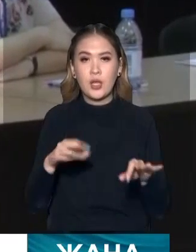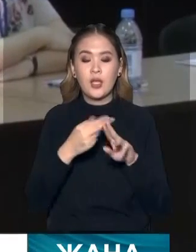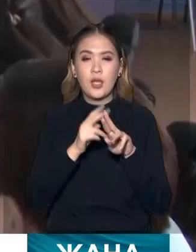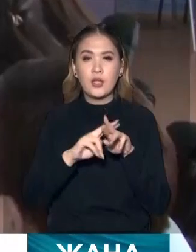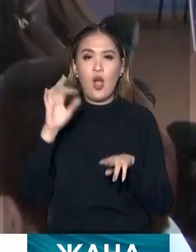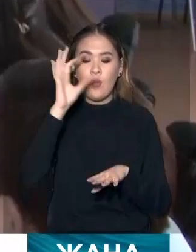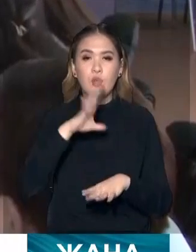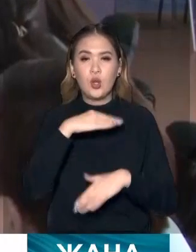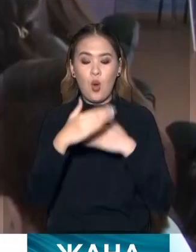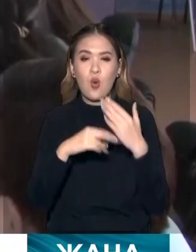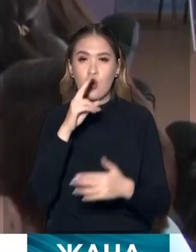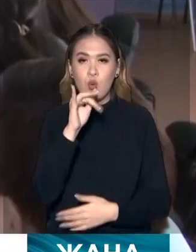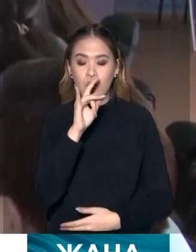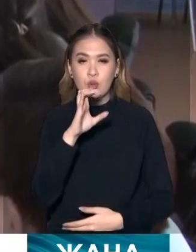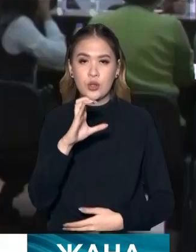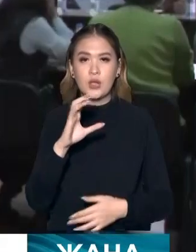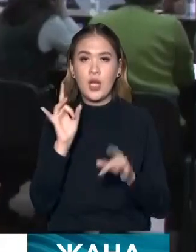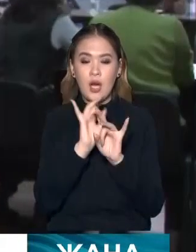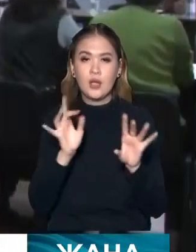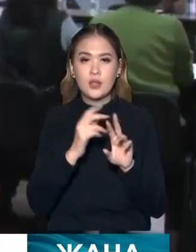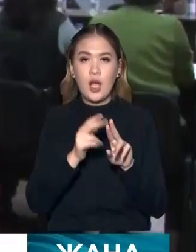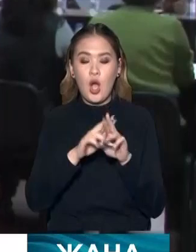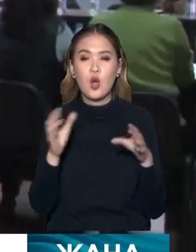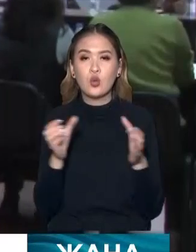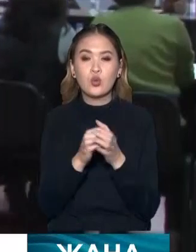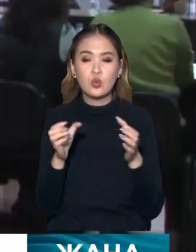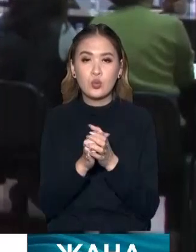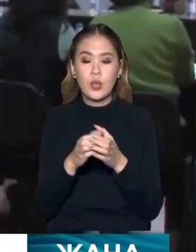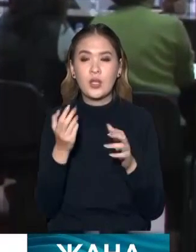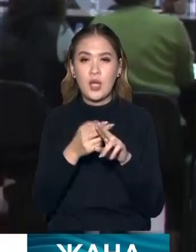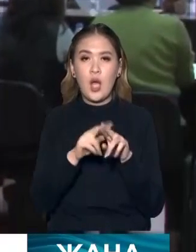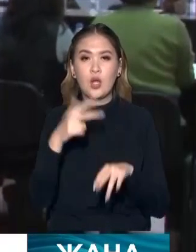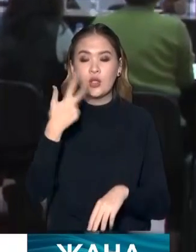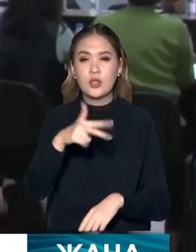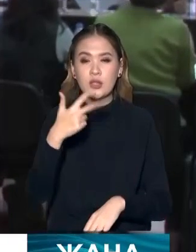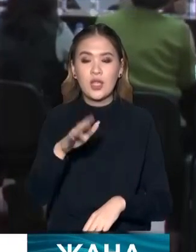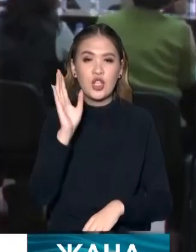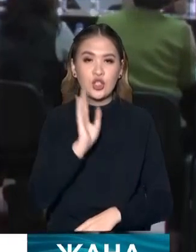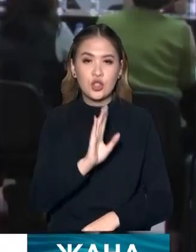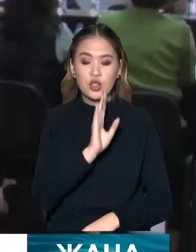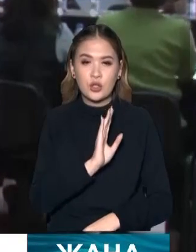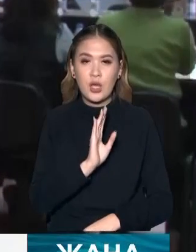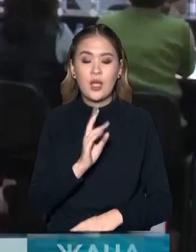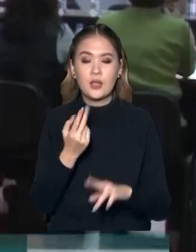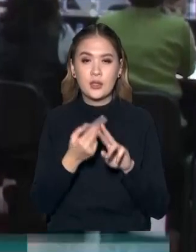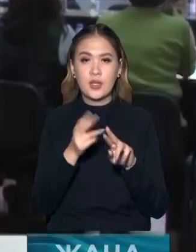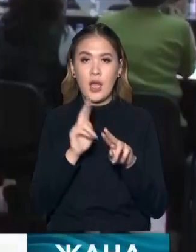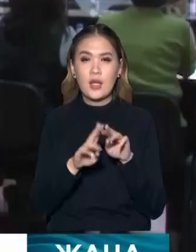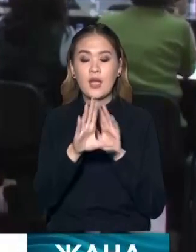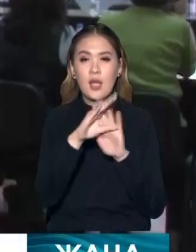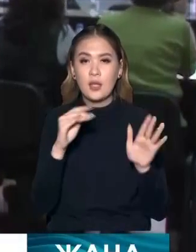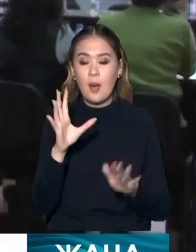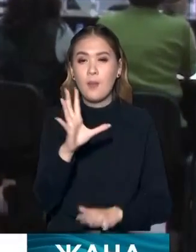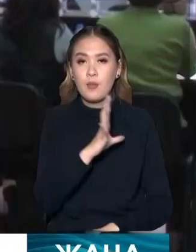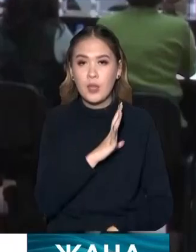қабілетін дамытатын курстарда өткізіледі. Группа набрана около 30 женщин. Топқа 30 қыз келіншекті таңдап алдық.